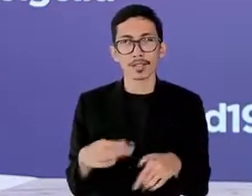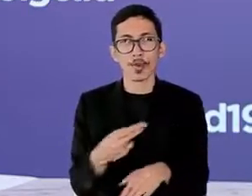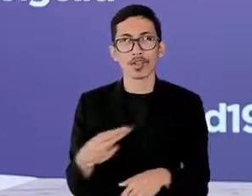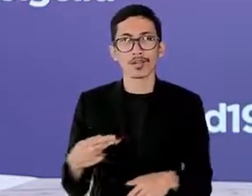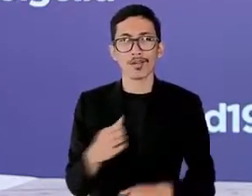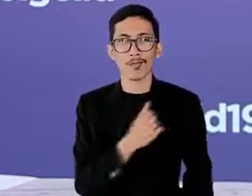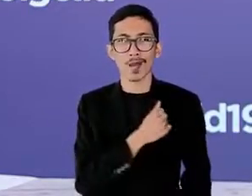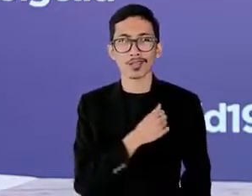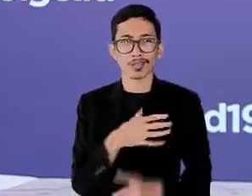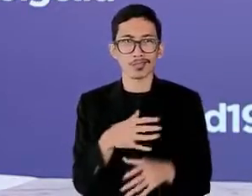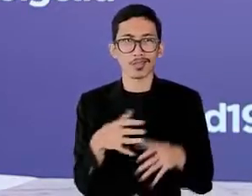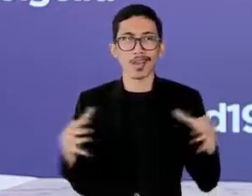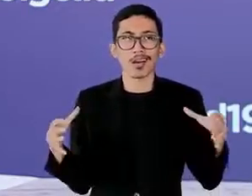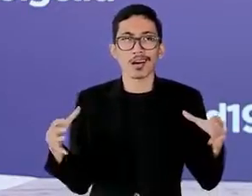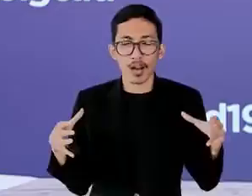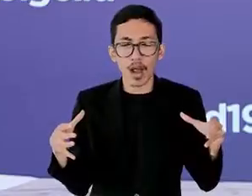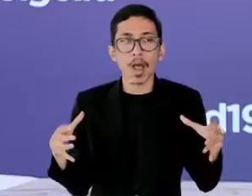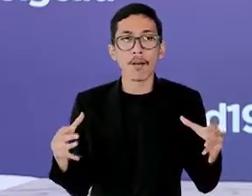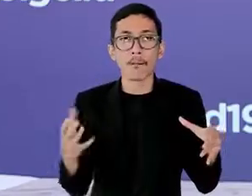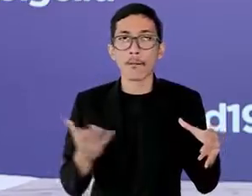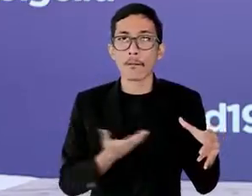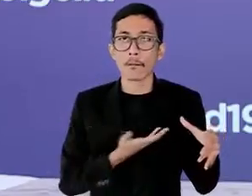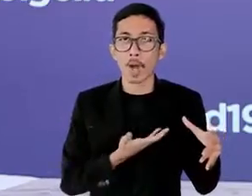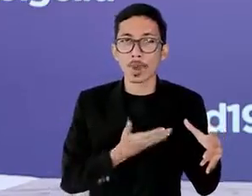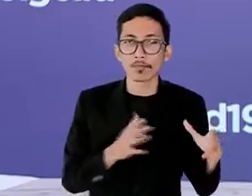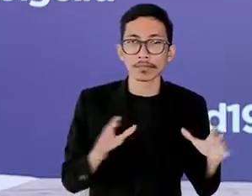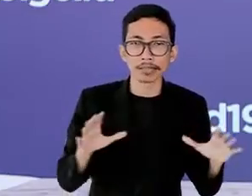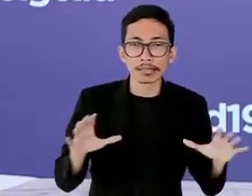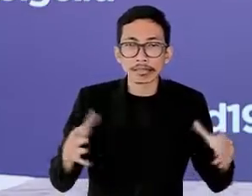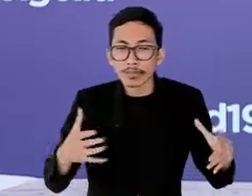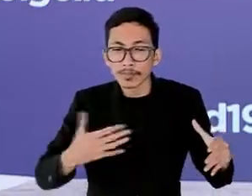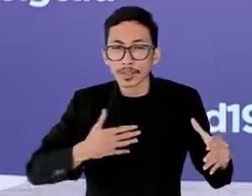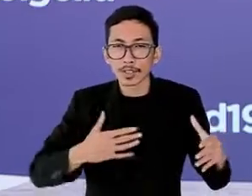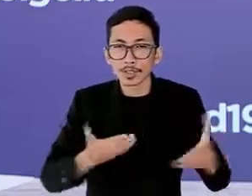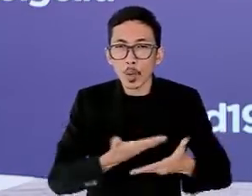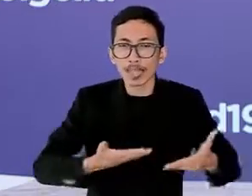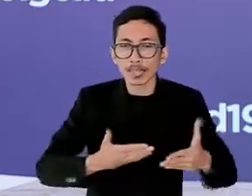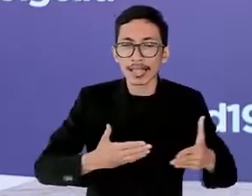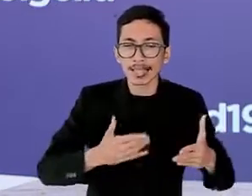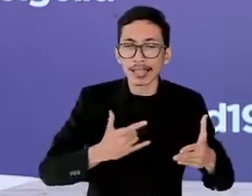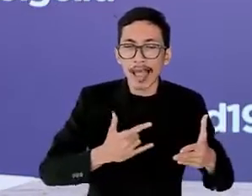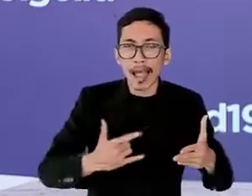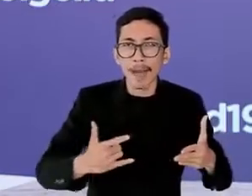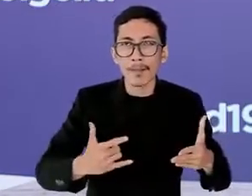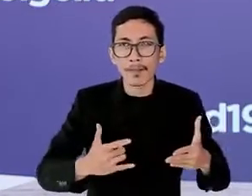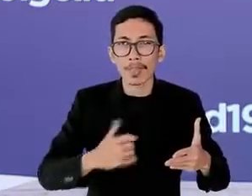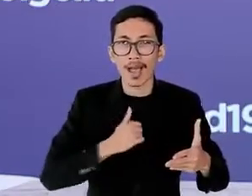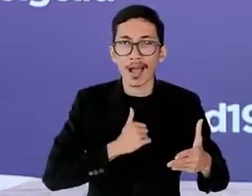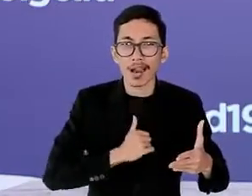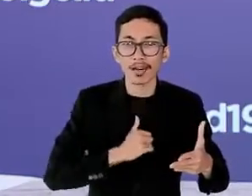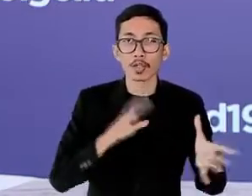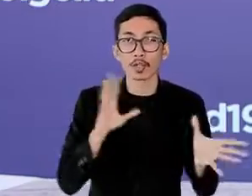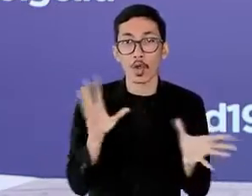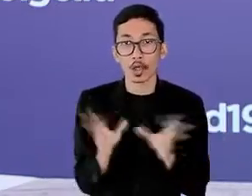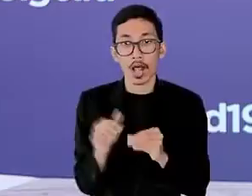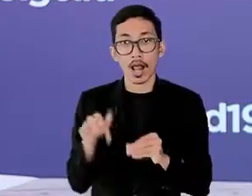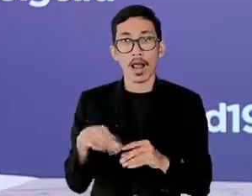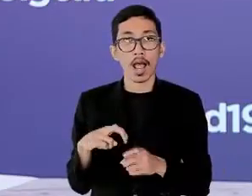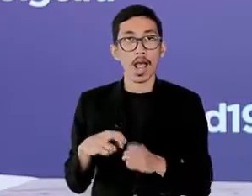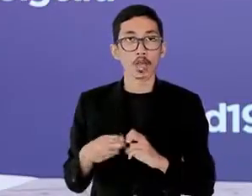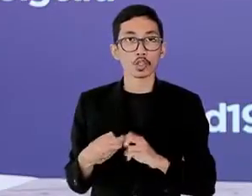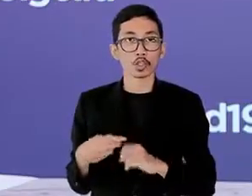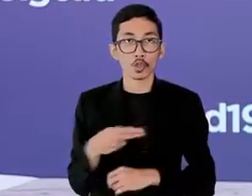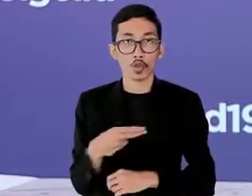besar mampu mempertahankan kondisi yang cukup terkendali sampai saat ini saja total kasus Indonesia